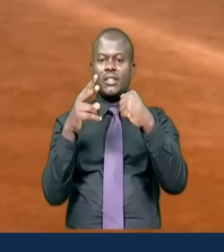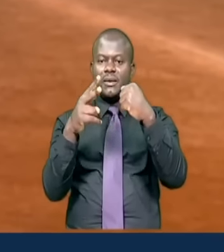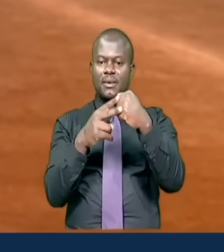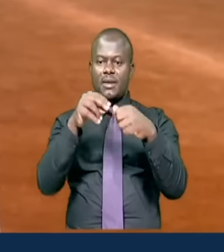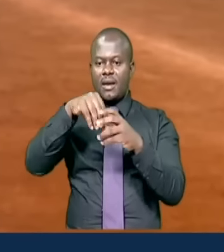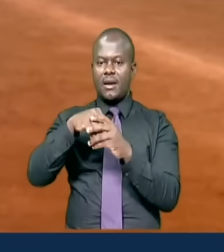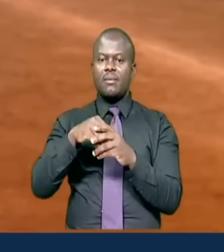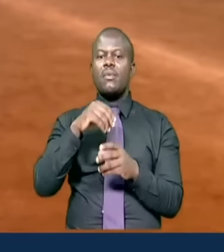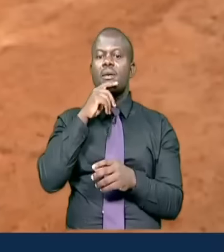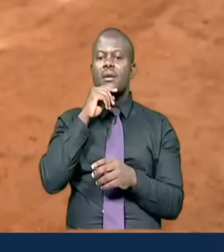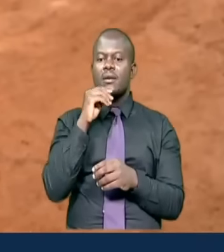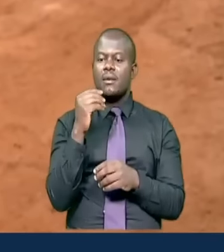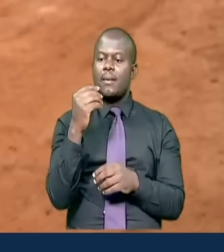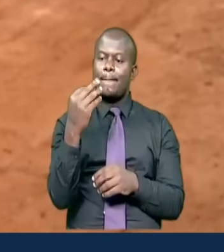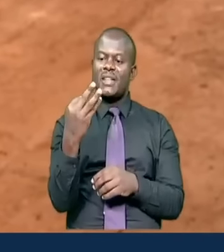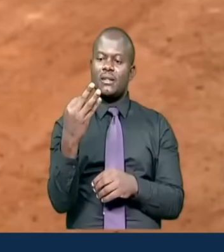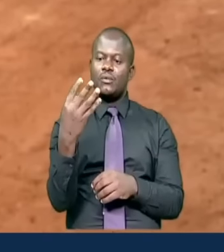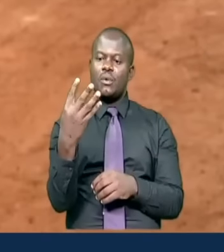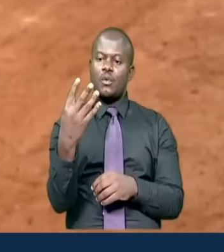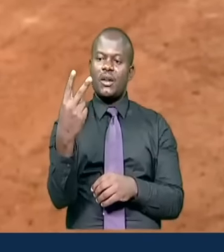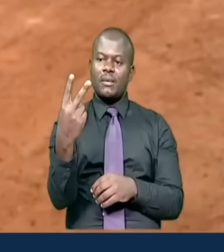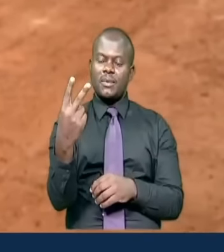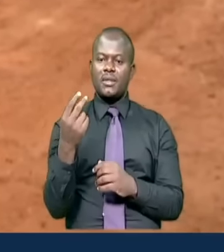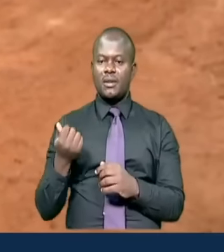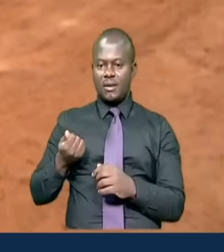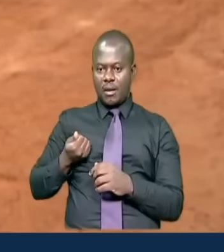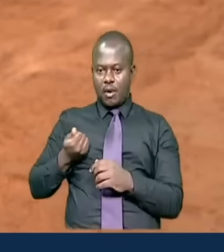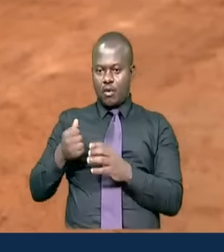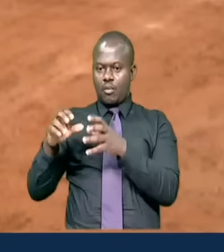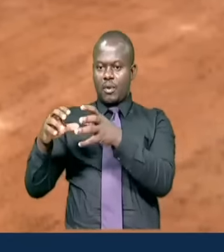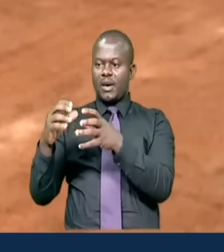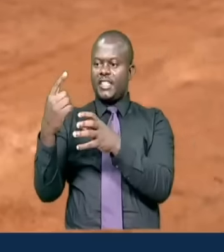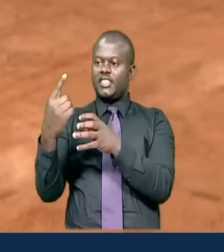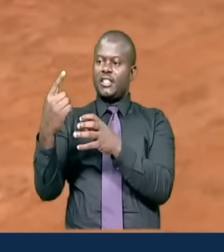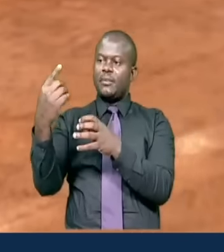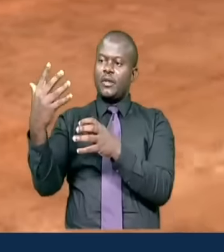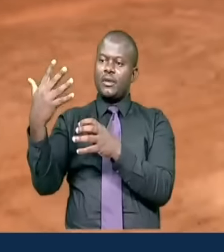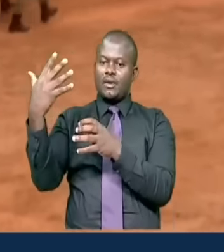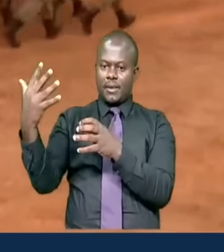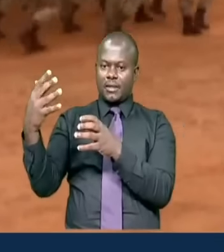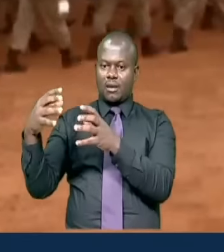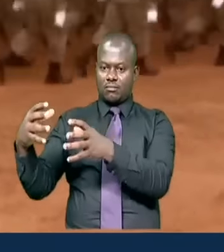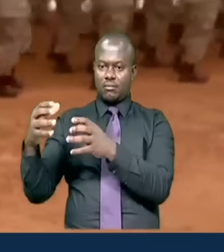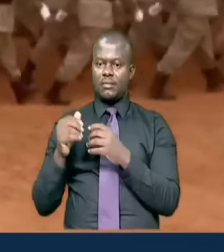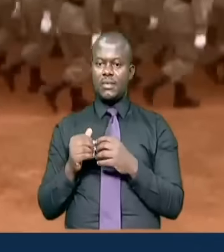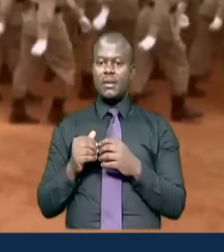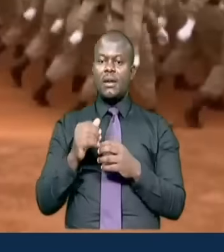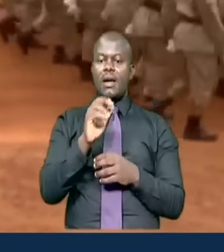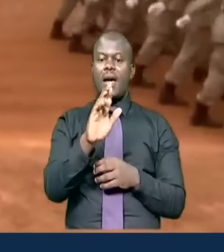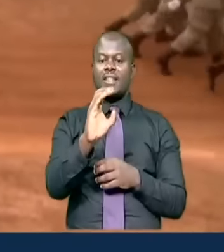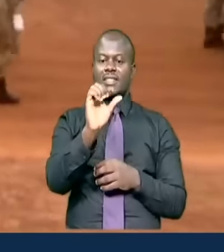barimo abahungu 342 ndetse n'abakobwa bya 55 RCS yagaragaje